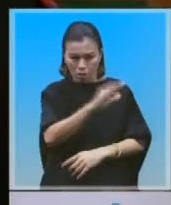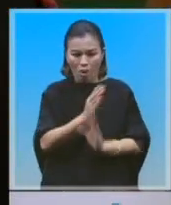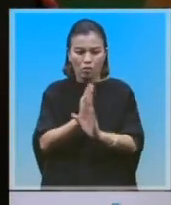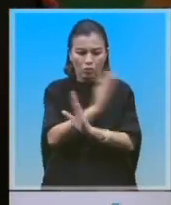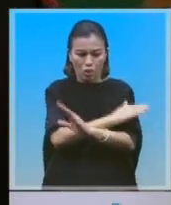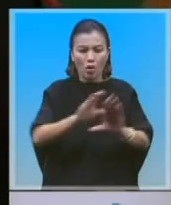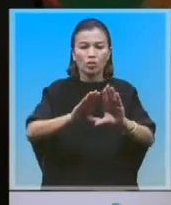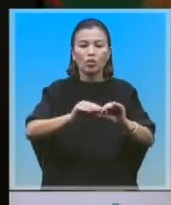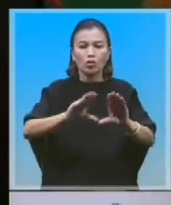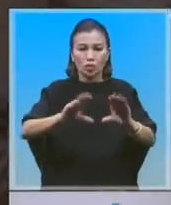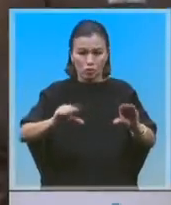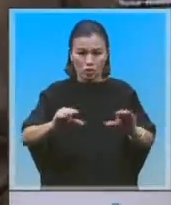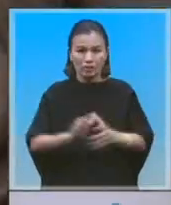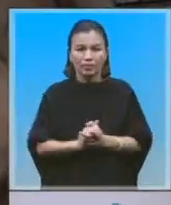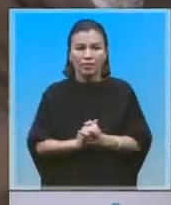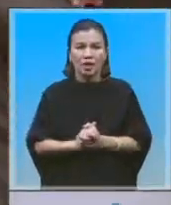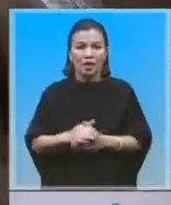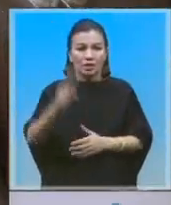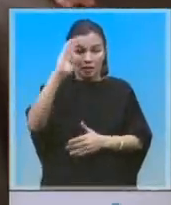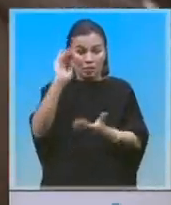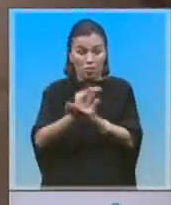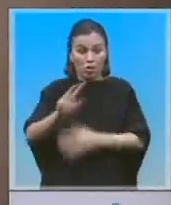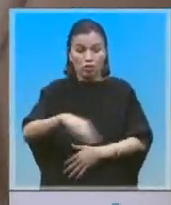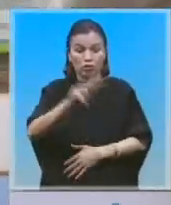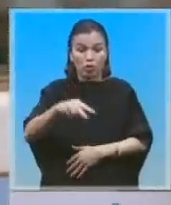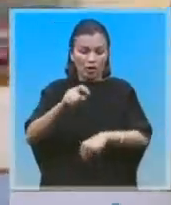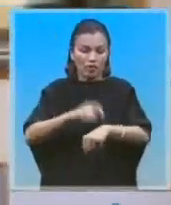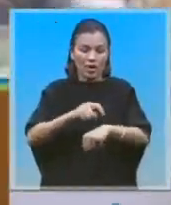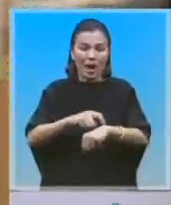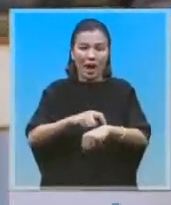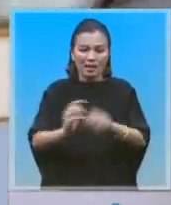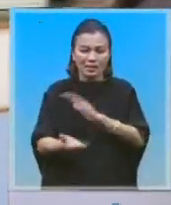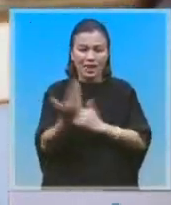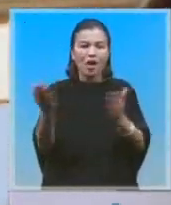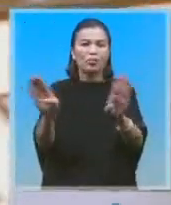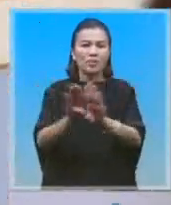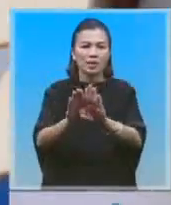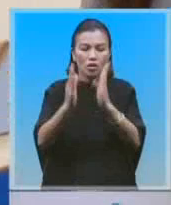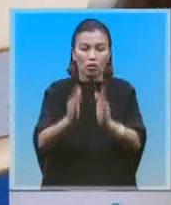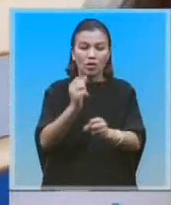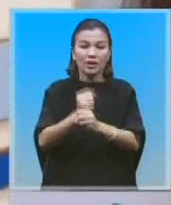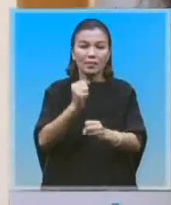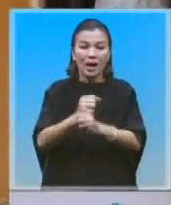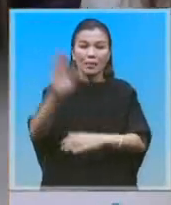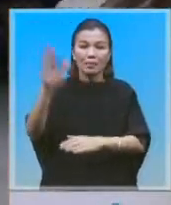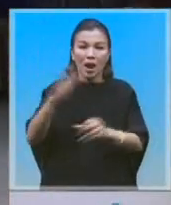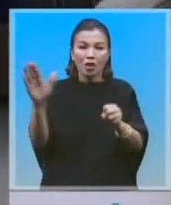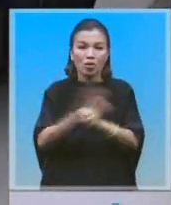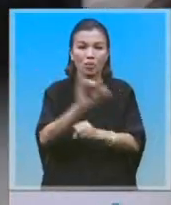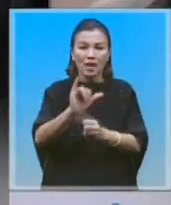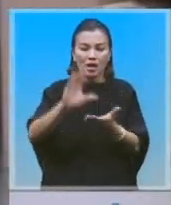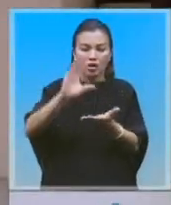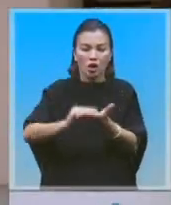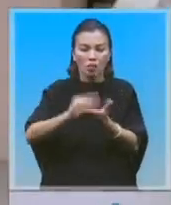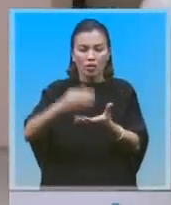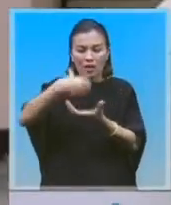การแต่ขณะที่ตำรวจเข้าตรวจสอบยังไม่ใช่เวลาเปิดทำการนะครับจึงมีพนักงานเพียงไม่กี่คนแล้วก็ยังไม่พร้อมที่จะให้ข้อมูลใด